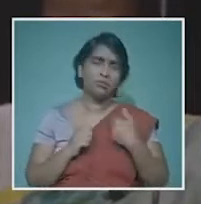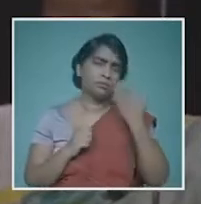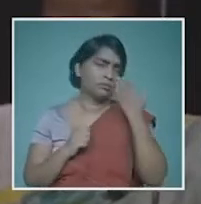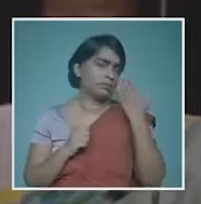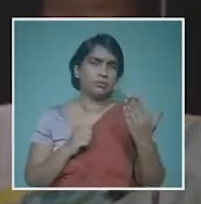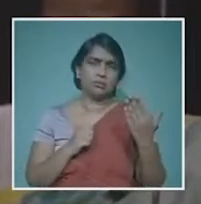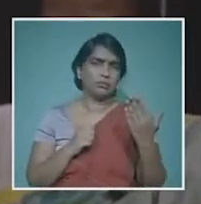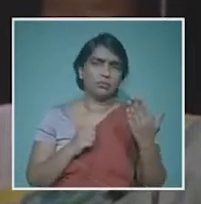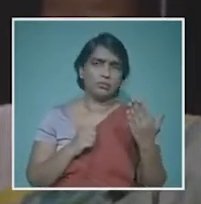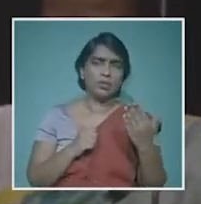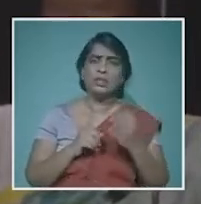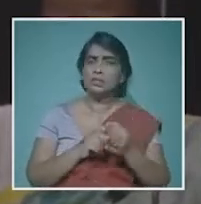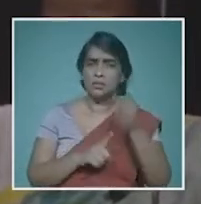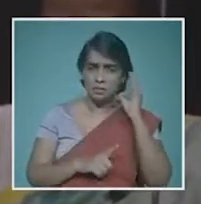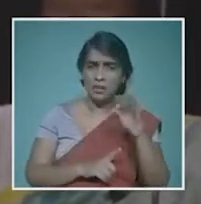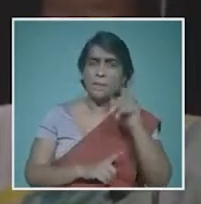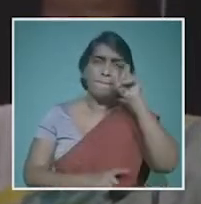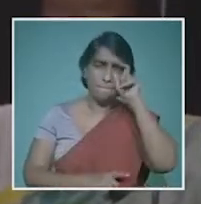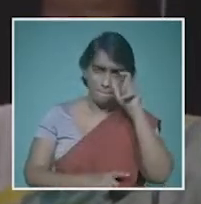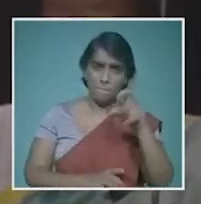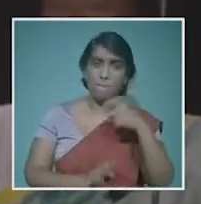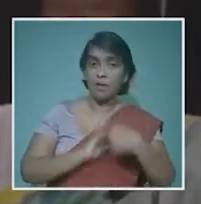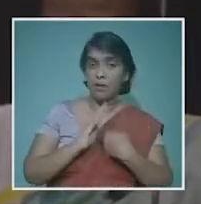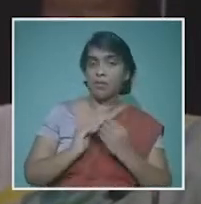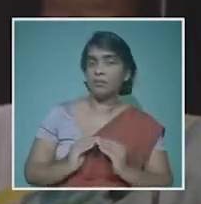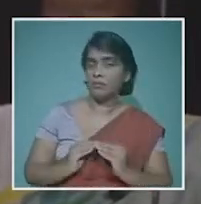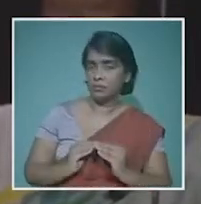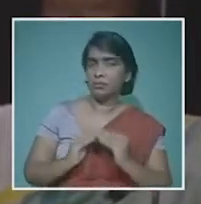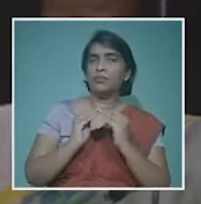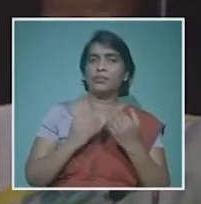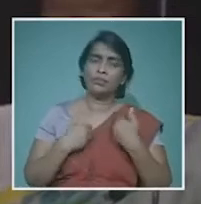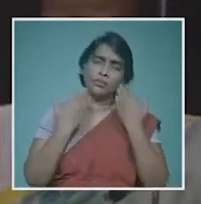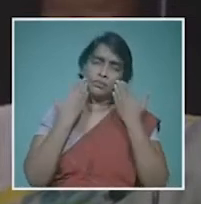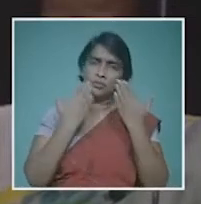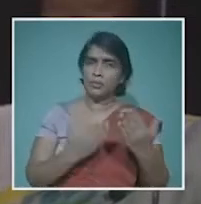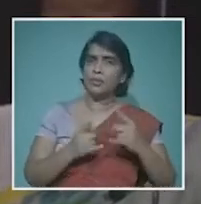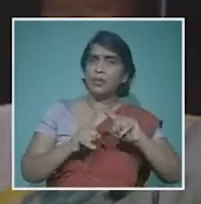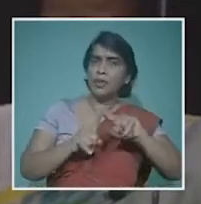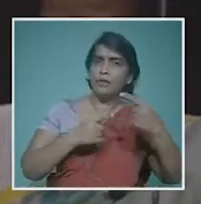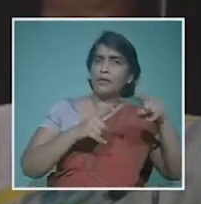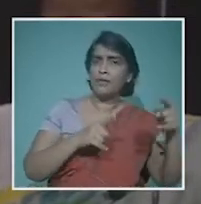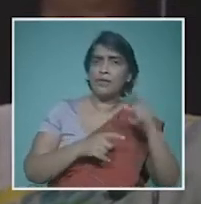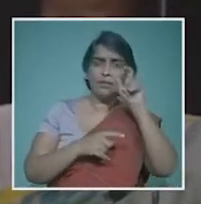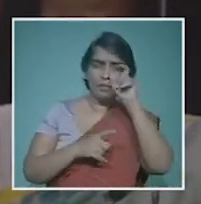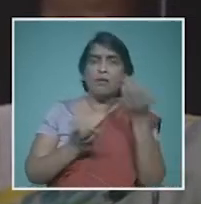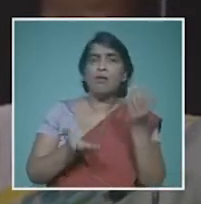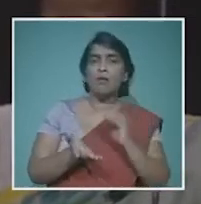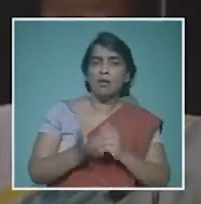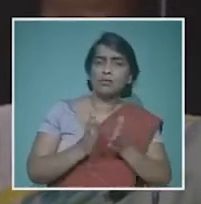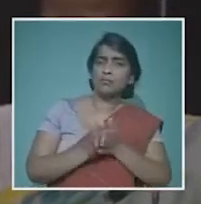පේන්නේ ජනාධිපතිතුමා බලනවා රට නැගිටවන්න. මට නම් පේන්නේ වෙනත් අංශ බලනවා තව පාරක